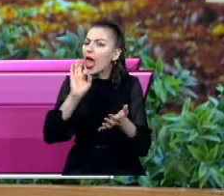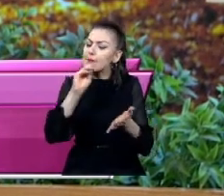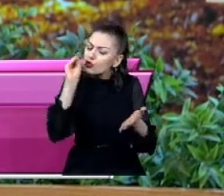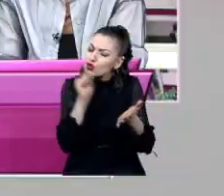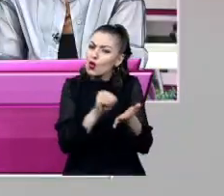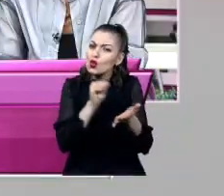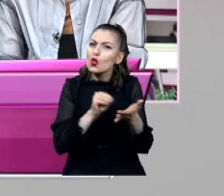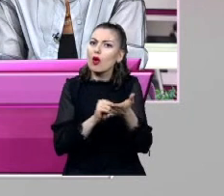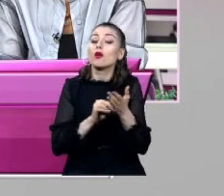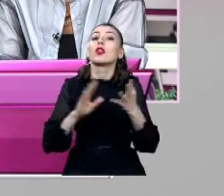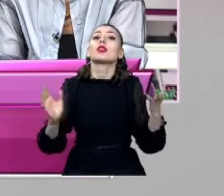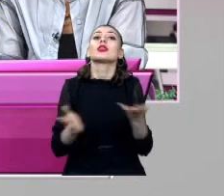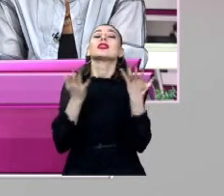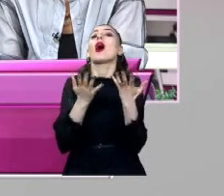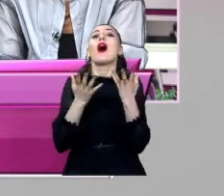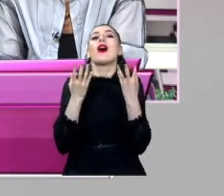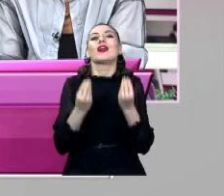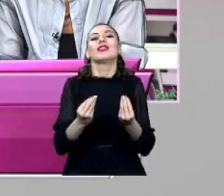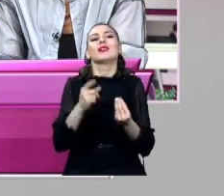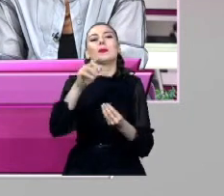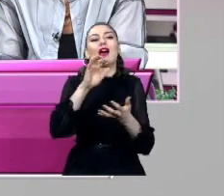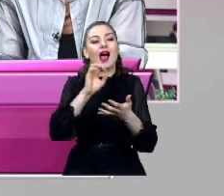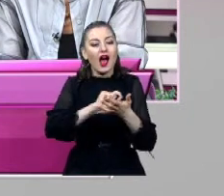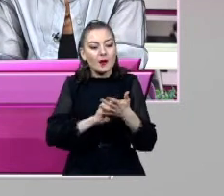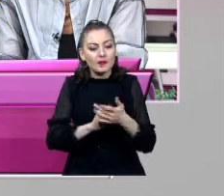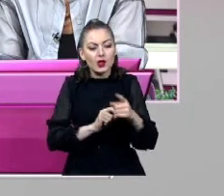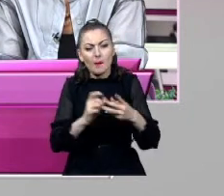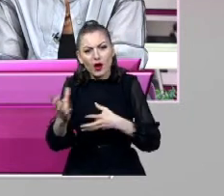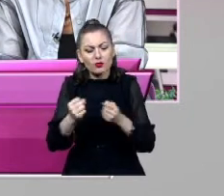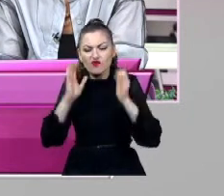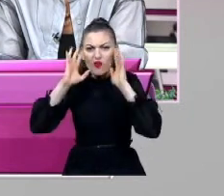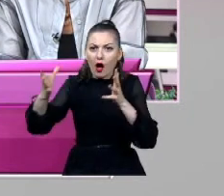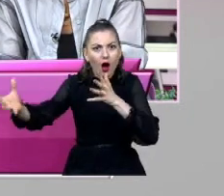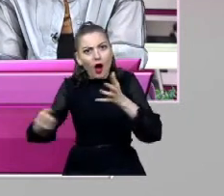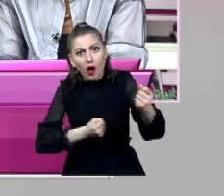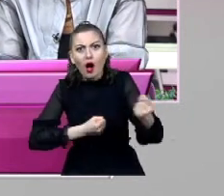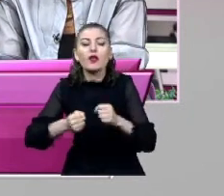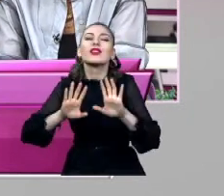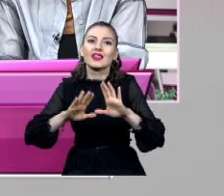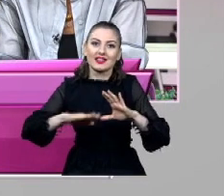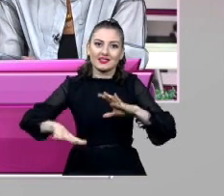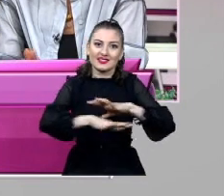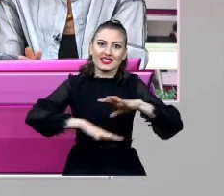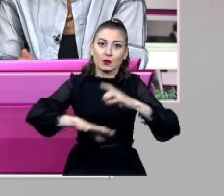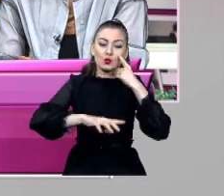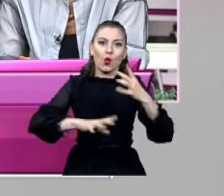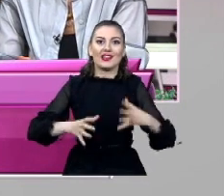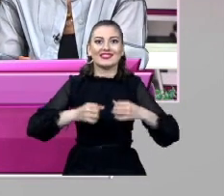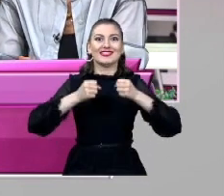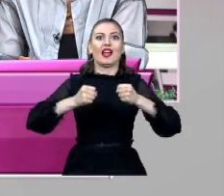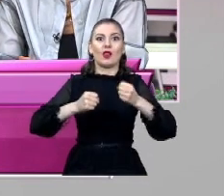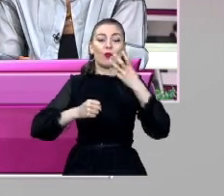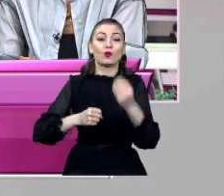almak. Açıkçası daha sonra markete gittiğimizde bilinçli alışveriş yapacağımız bir zemin oluşturur. Benim annem de